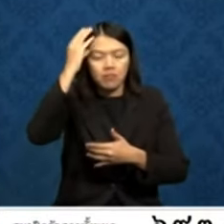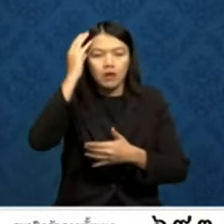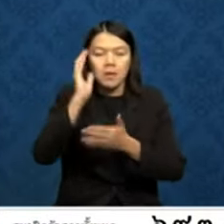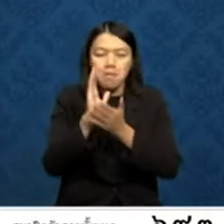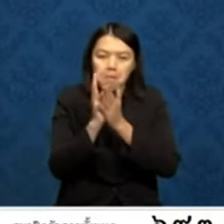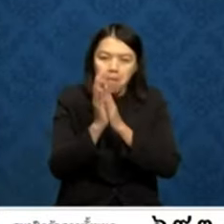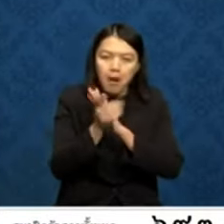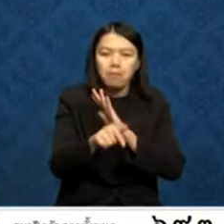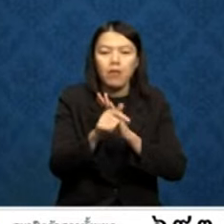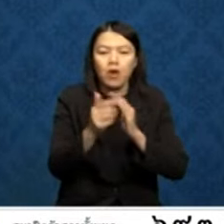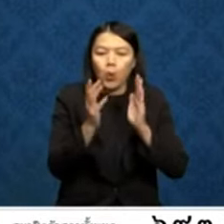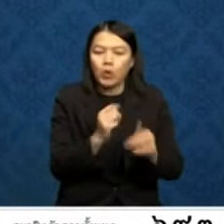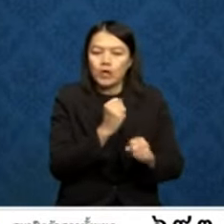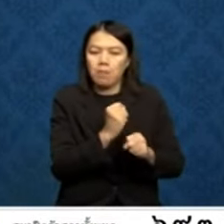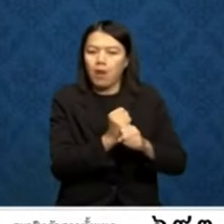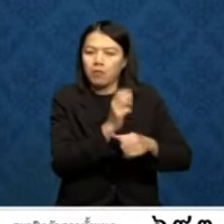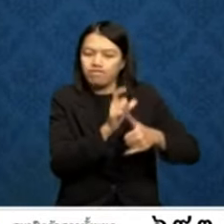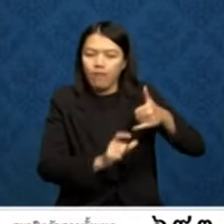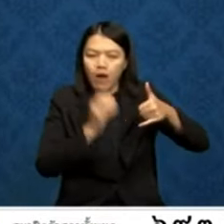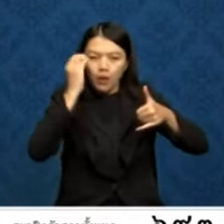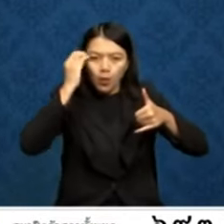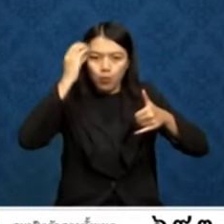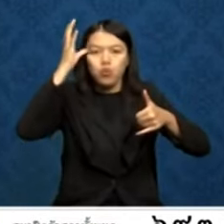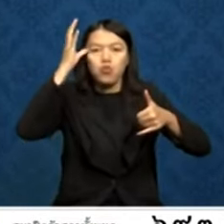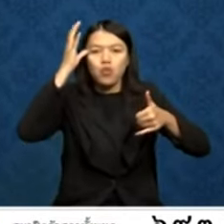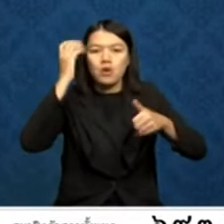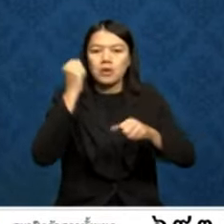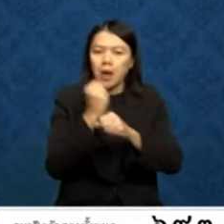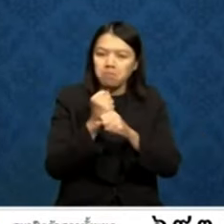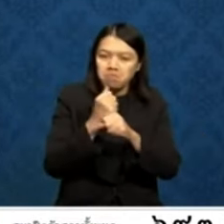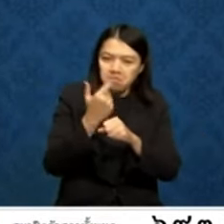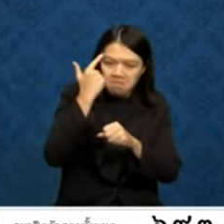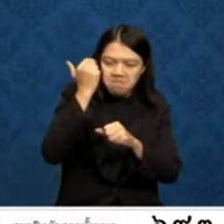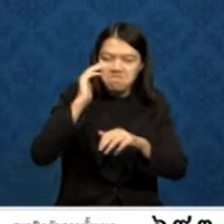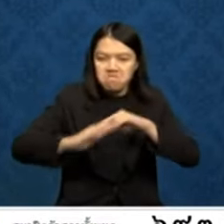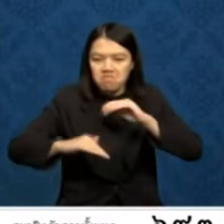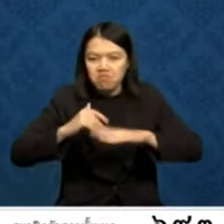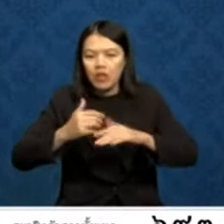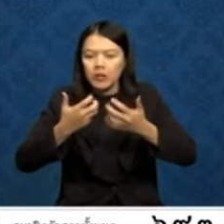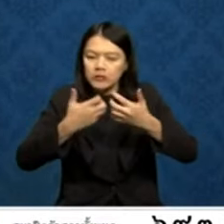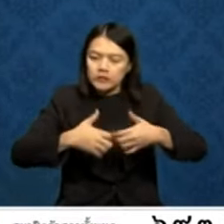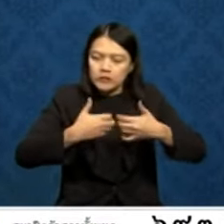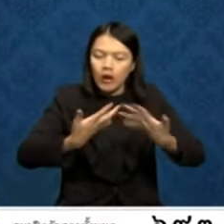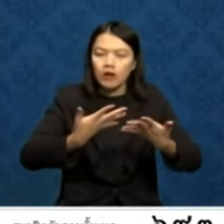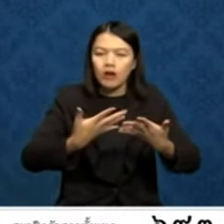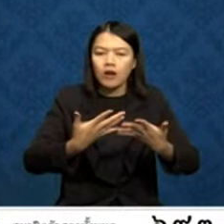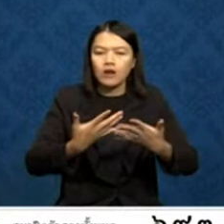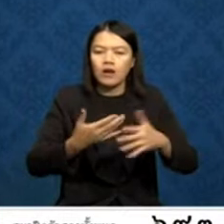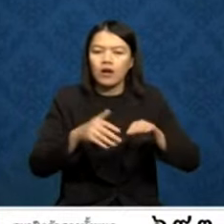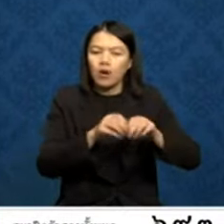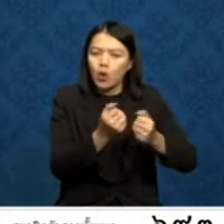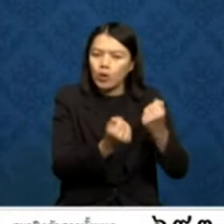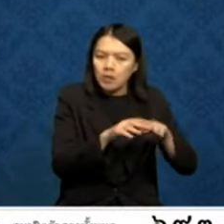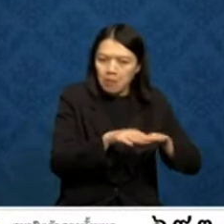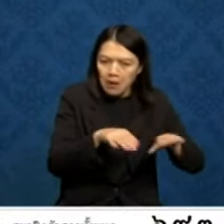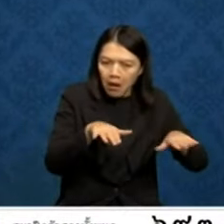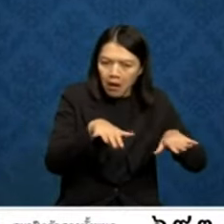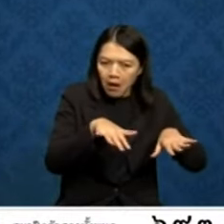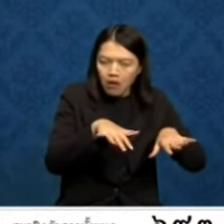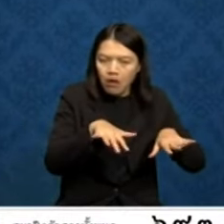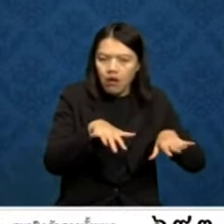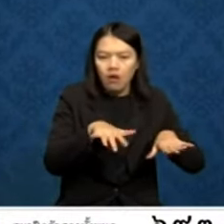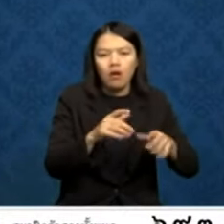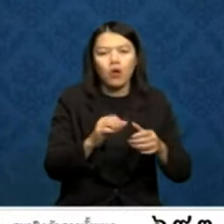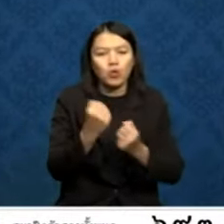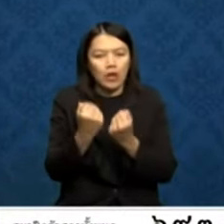ทักษะของแรงงานไทยให้อุตสาหกรรมยานยนต์เครื่องยนต์สันดาปและอุตสาหกรรมที่เกี่ยว